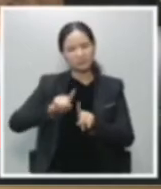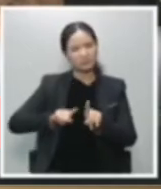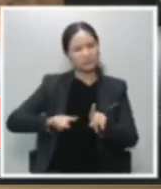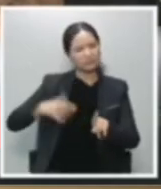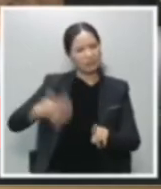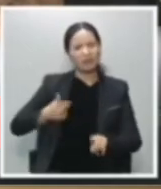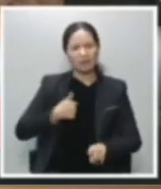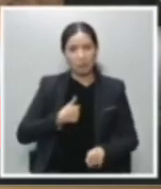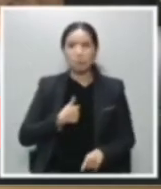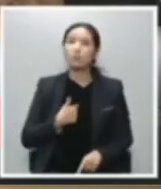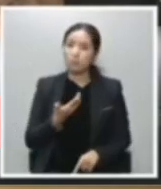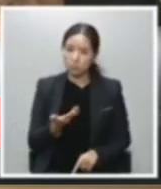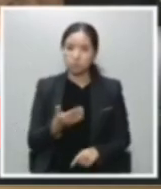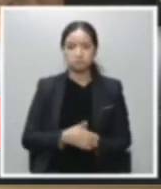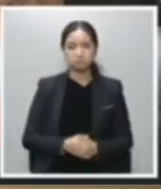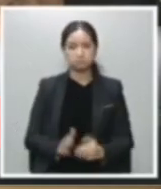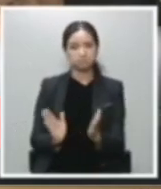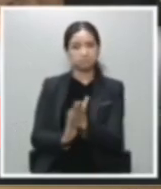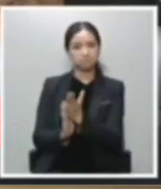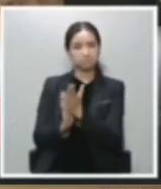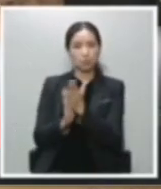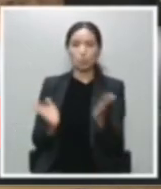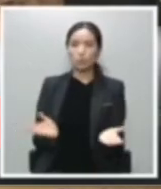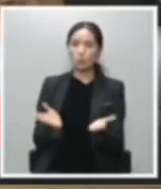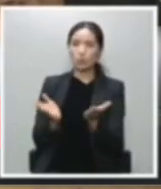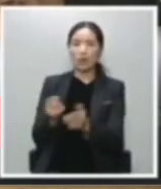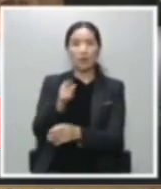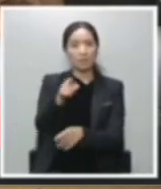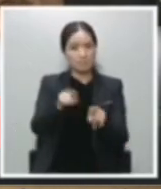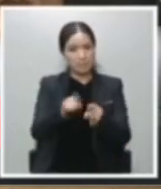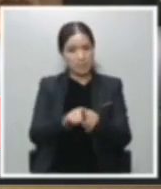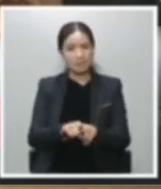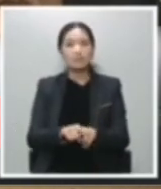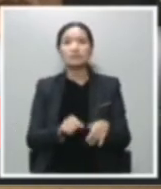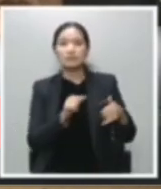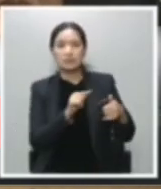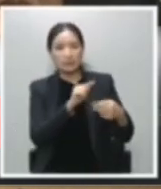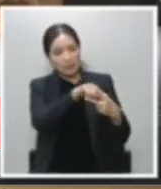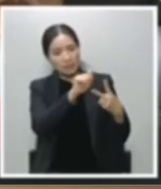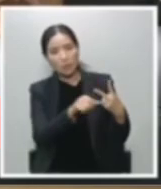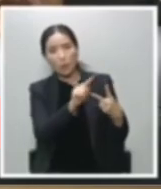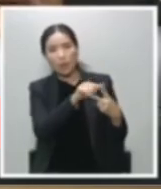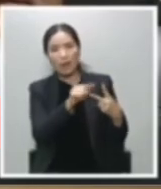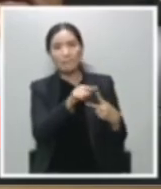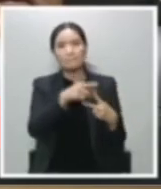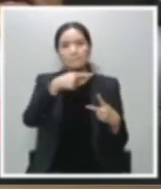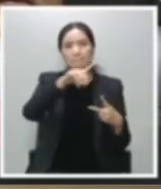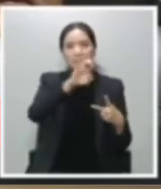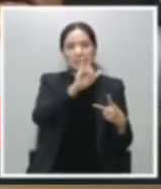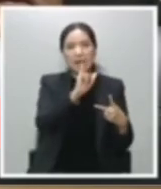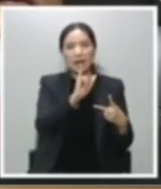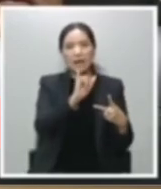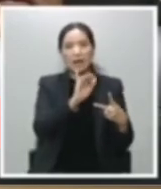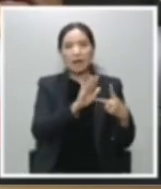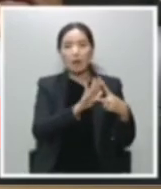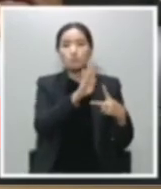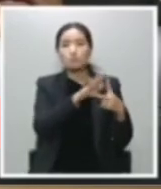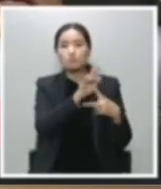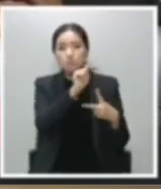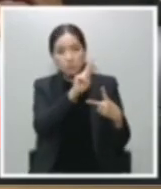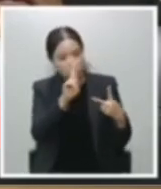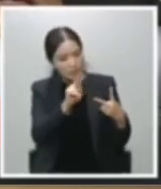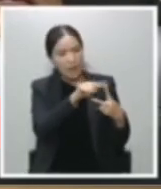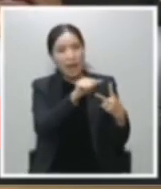ครับผมต้องให้การยกย่องอย่างที่ท่านอาจารย์ปิยบุตรกับท่านอาจารย์วันนอนะครับที่ได้กรุณาบอกว่าขบวนการเหล่